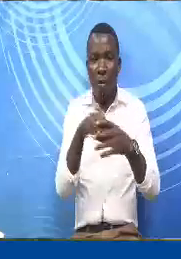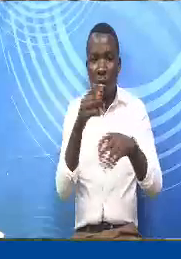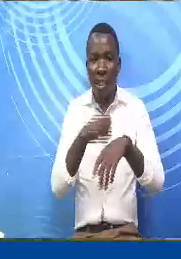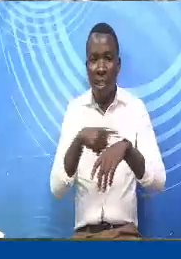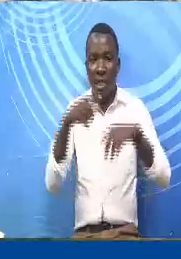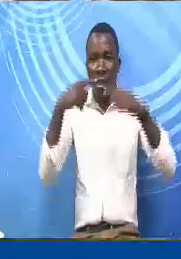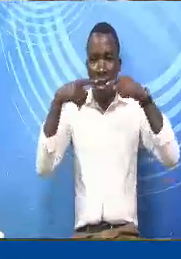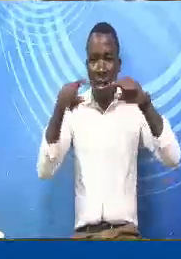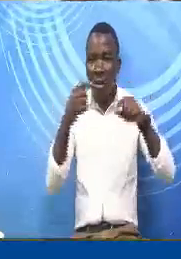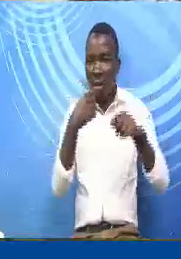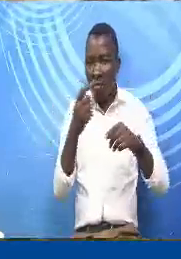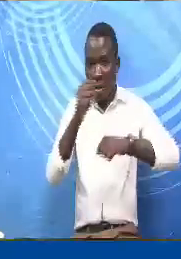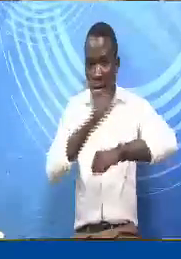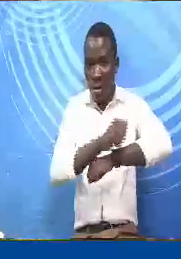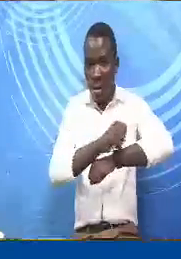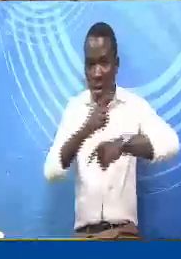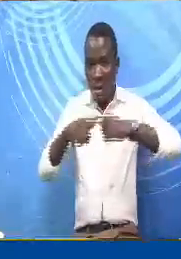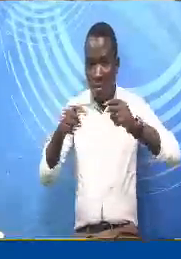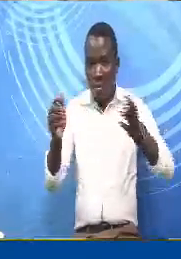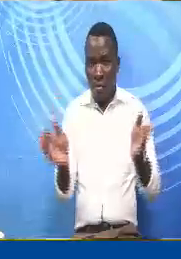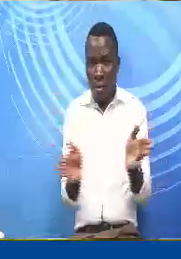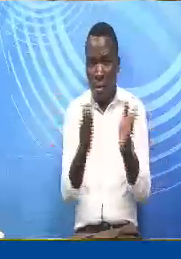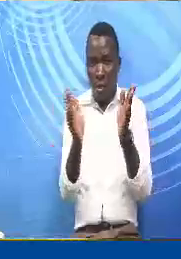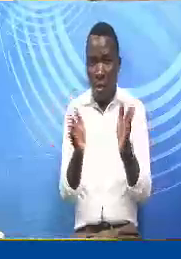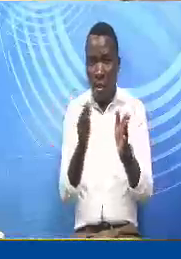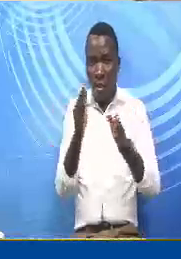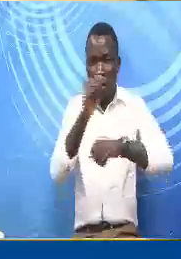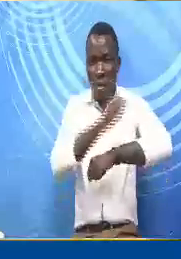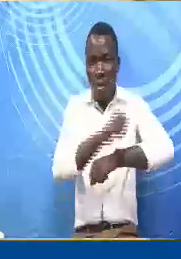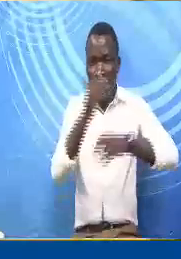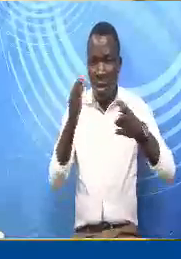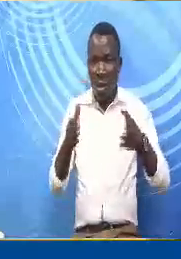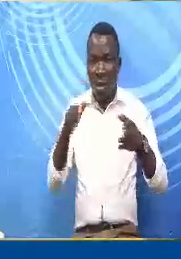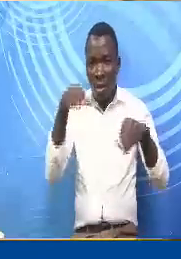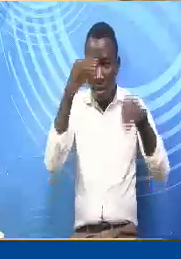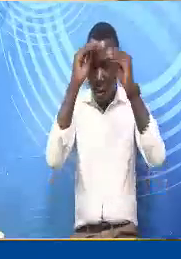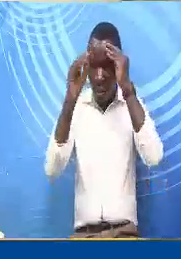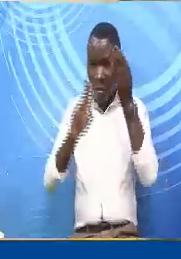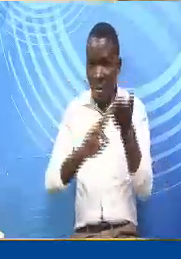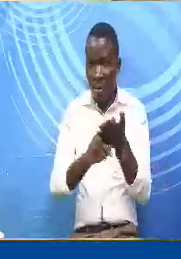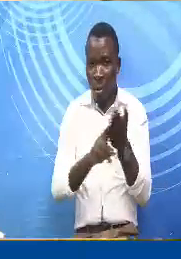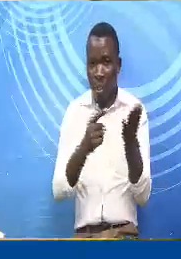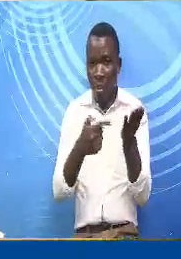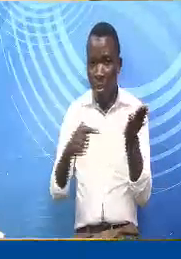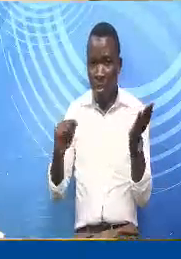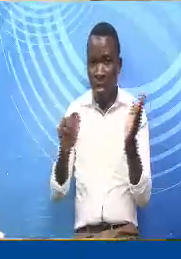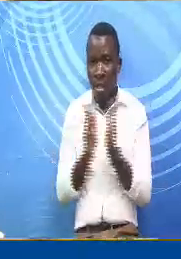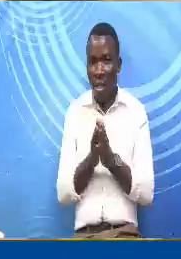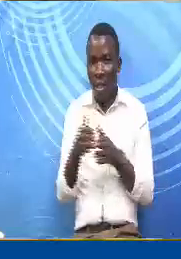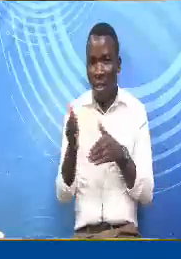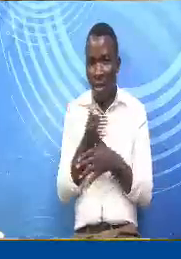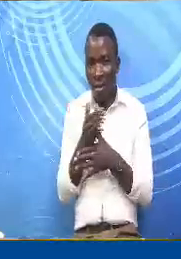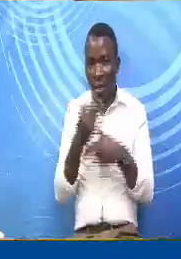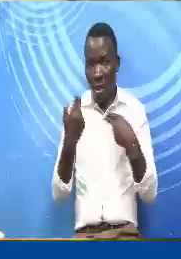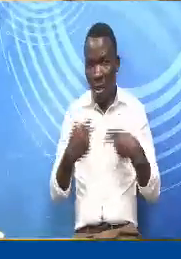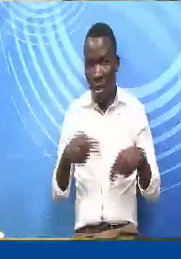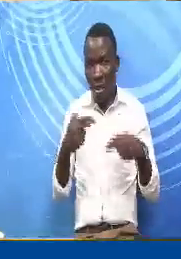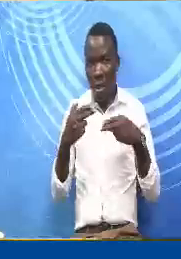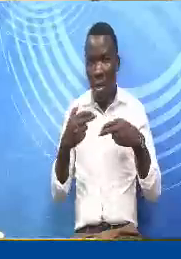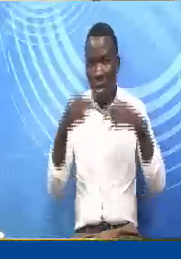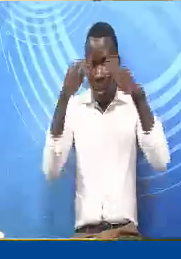yuko amashuri azakomeza gukangurira abanyeshuri kwiga hakoreshejwe uburyo bw'ikoranabuhanga, ndetse na Minisiteri y'Uburezi binyujije mu kigo